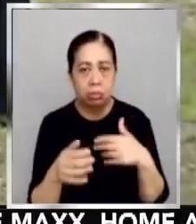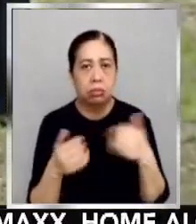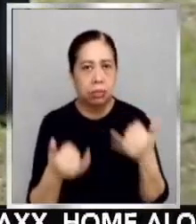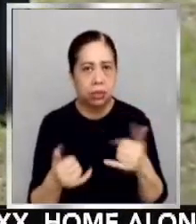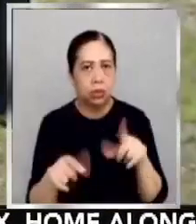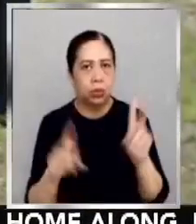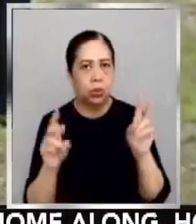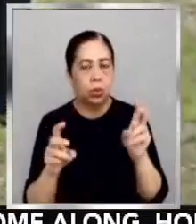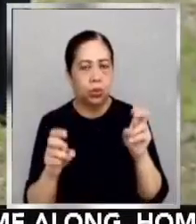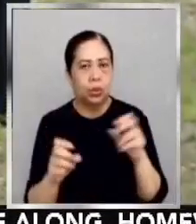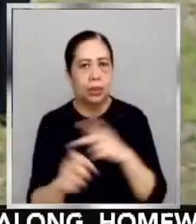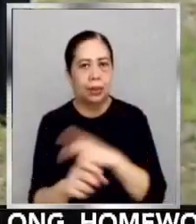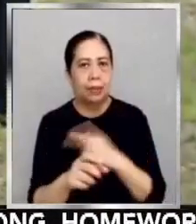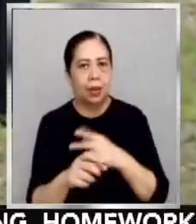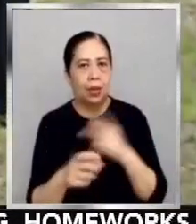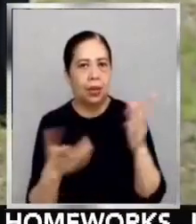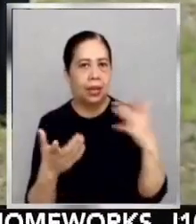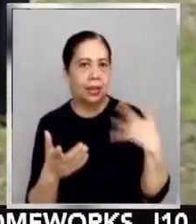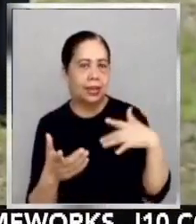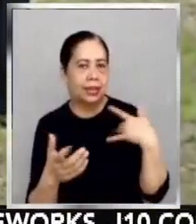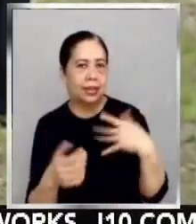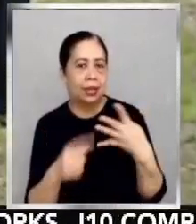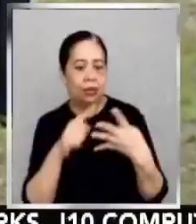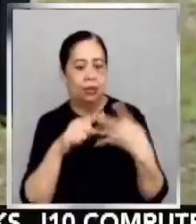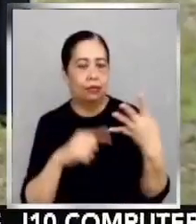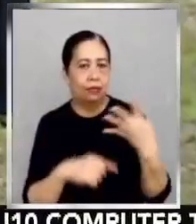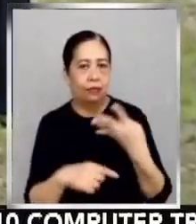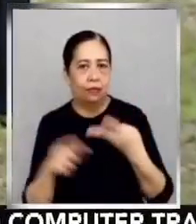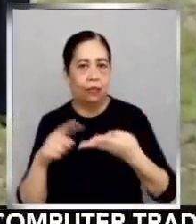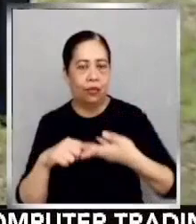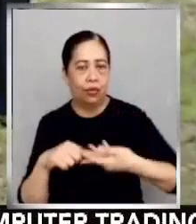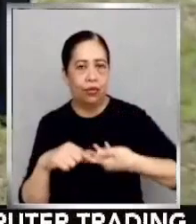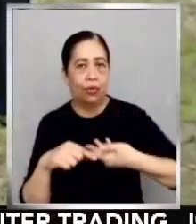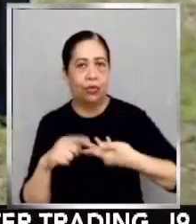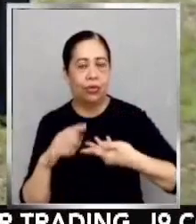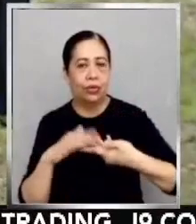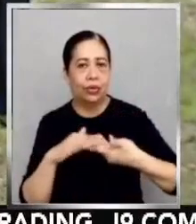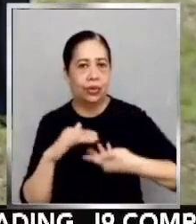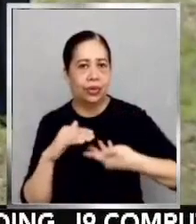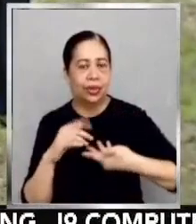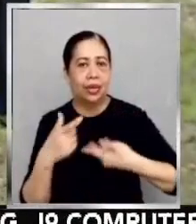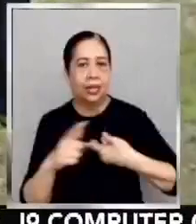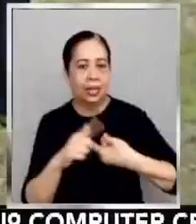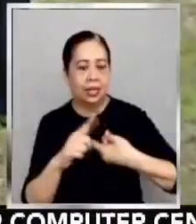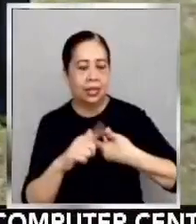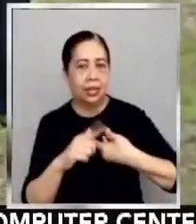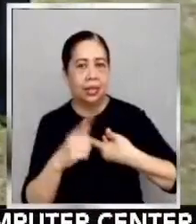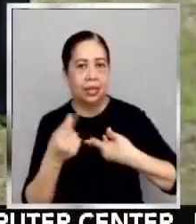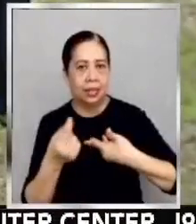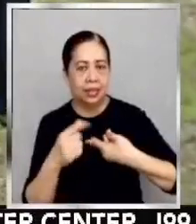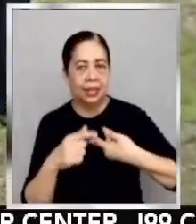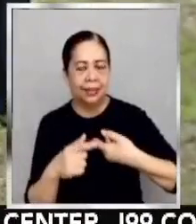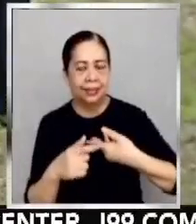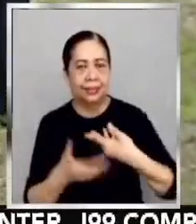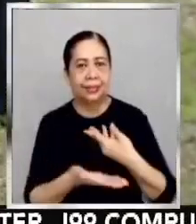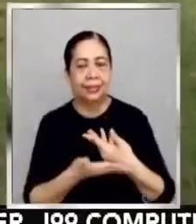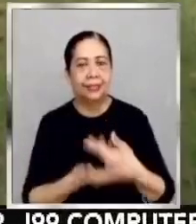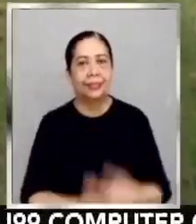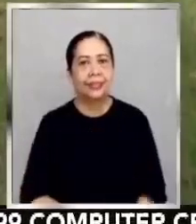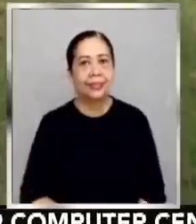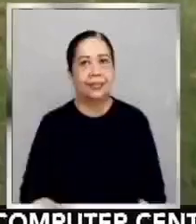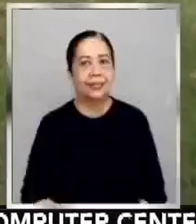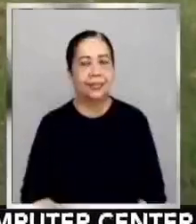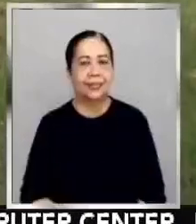power grip. Kailangan yung apat na fingers nyo nasa likod o ilalim at yung thumb nyo nandito sa harap.